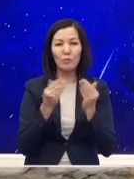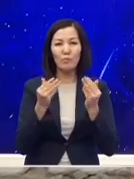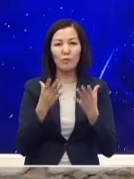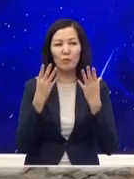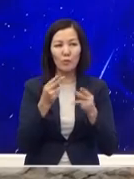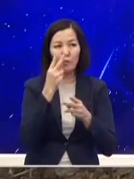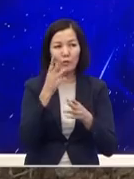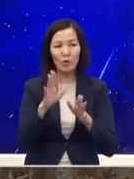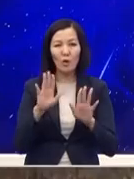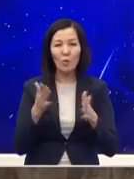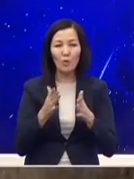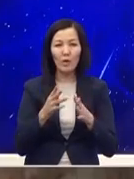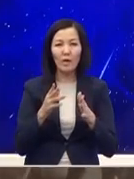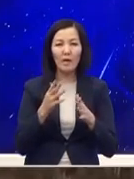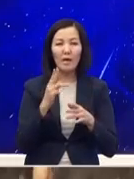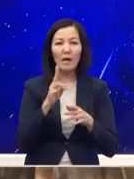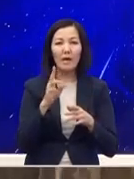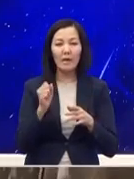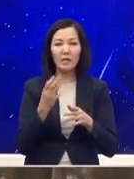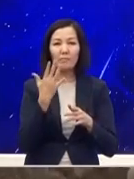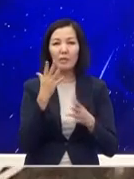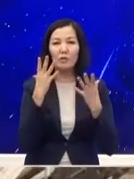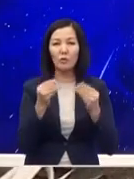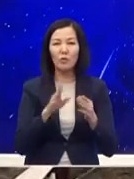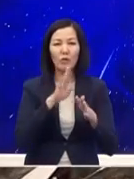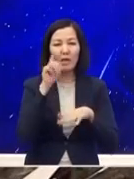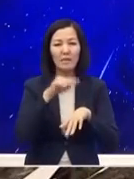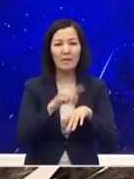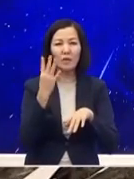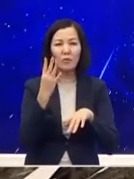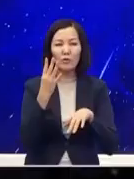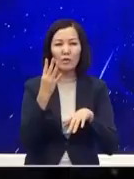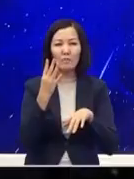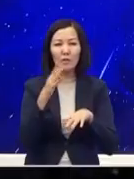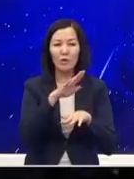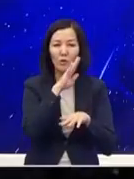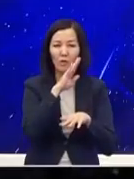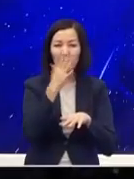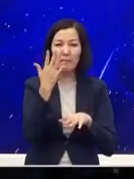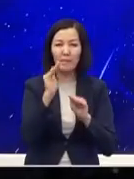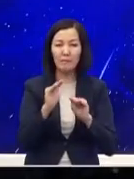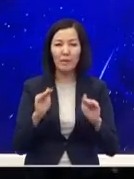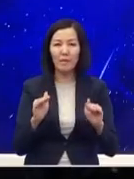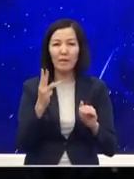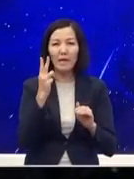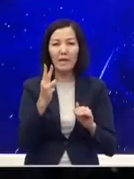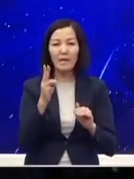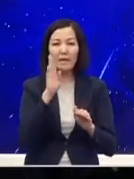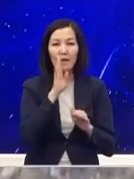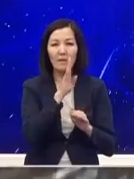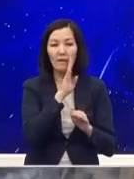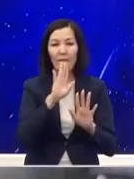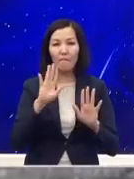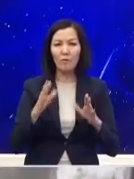сыйкы, окуя карашанын 5 күнү болгон. Өрт таңгы 4:30 чамасында шырт уйкуда жаткан 5 бала мен эки ананын шыркынга